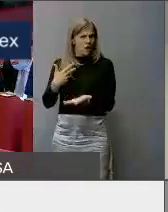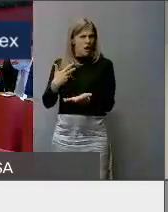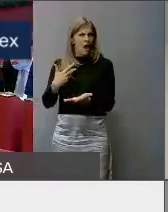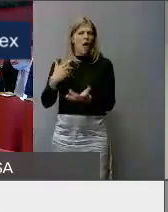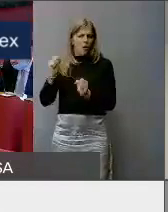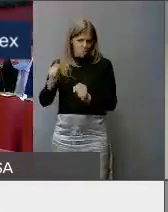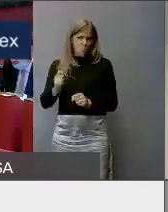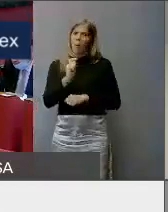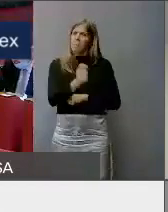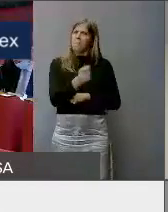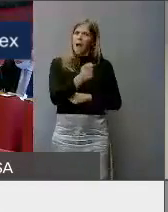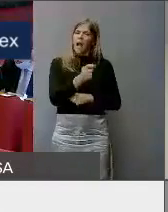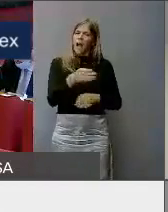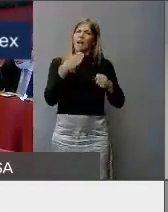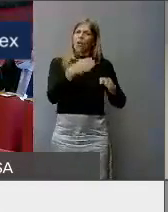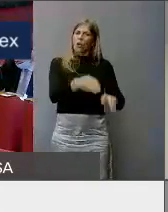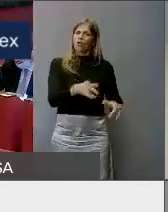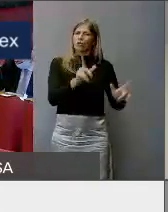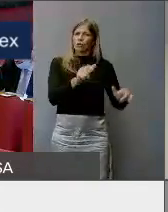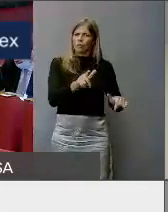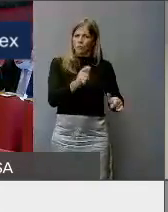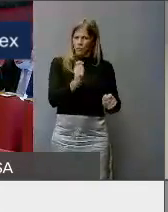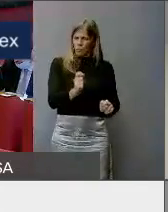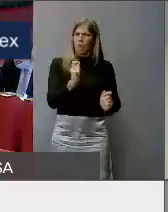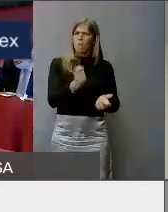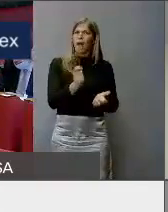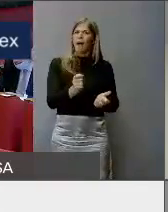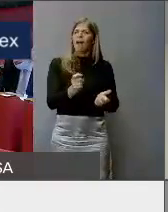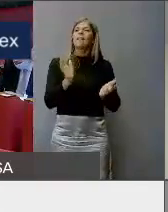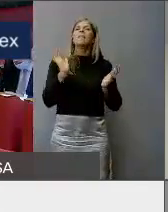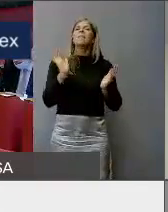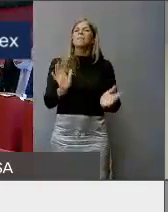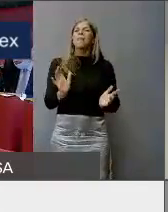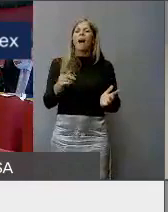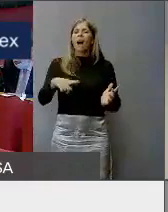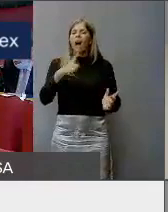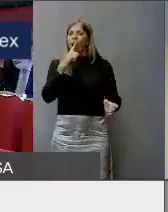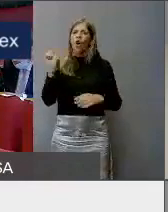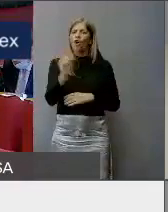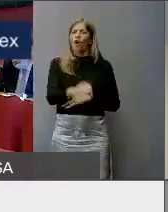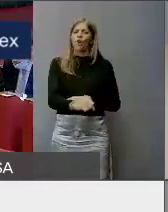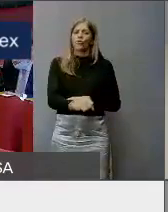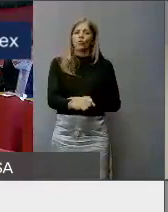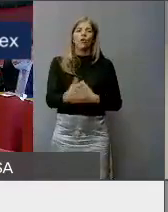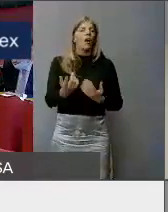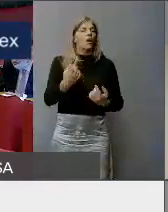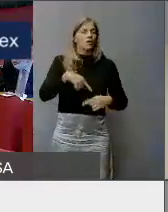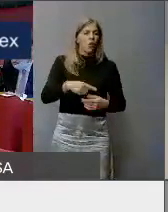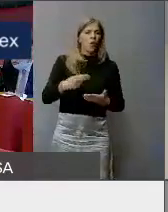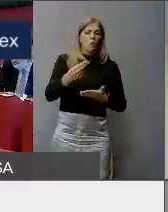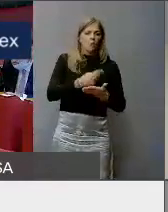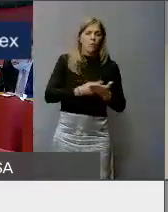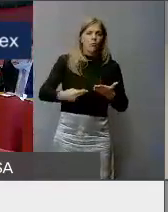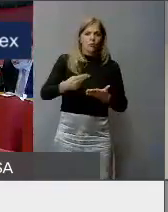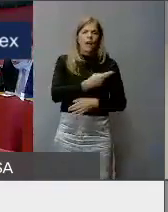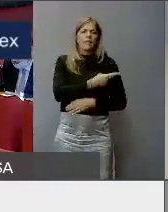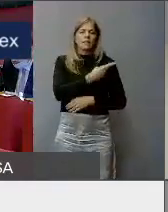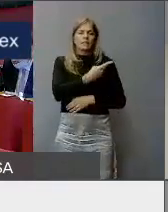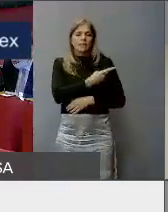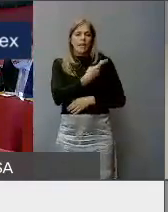ragazzo in quel momento se non veniva erogato all'interno di un processo individuale definiti o con gli assistenti sociali